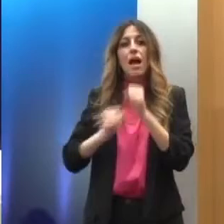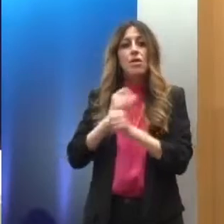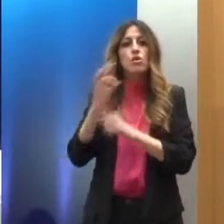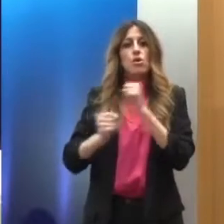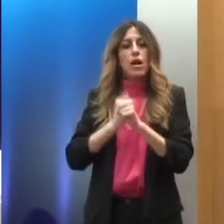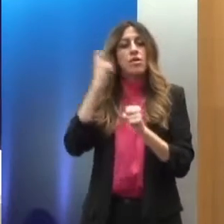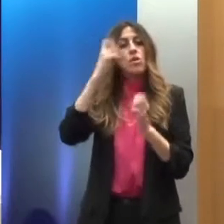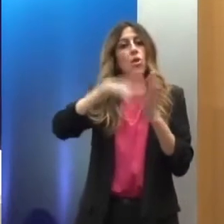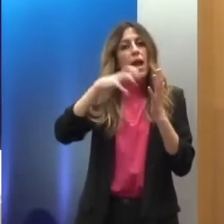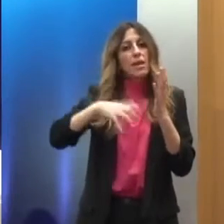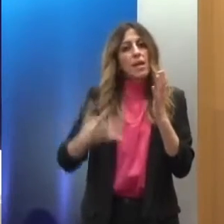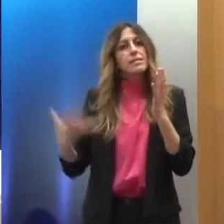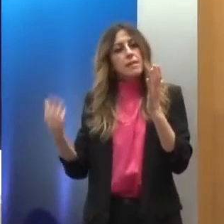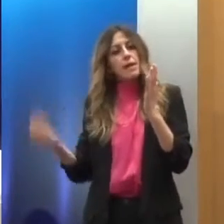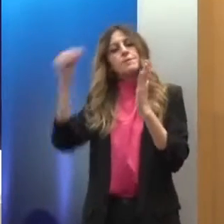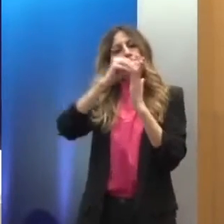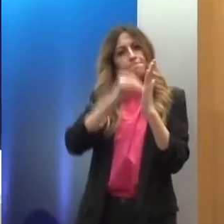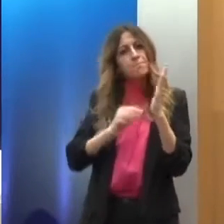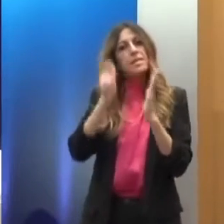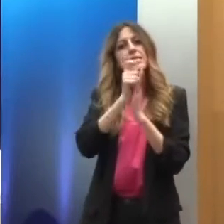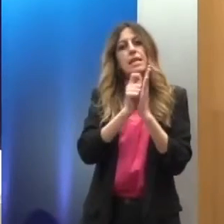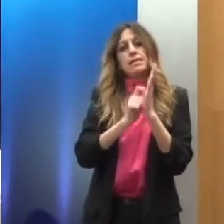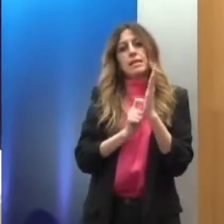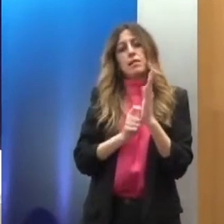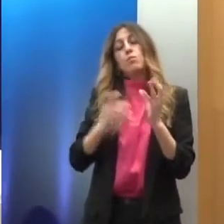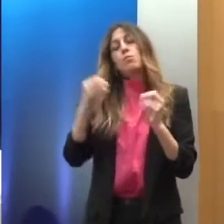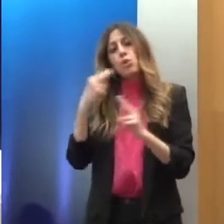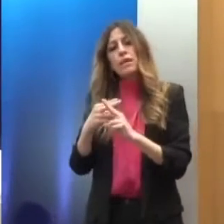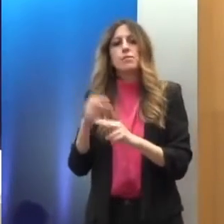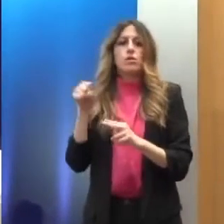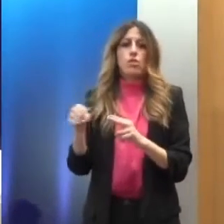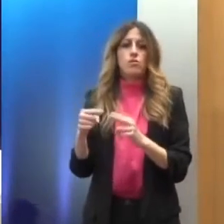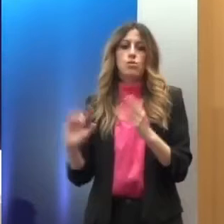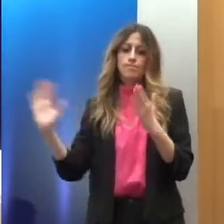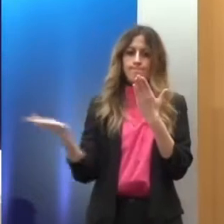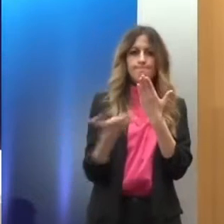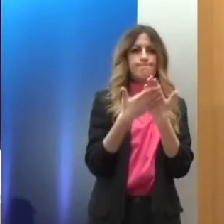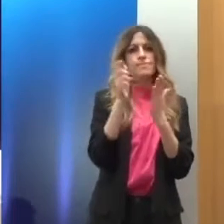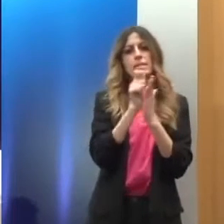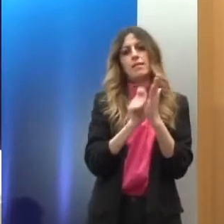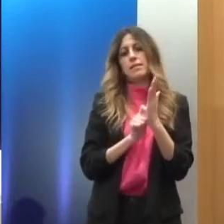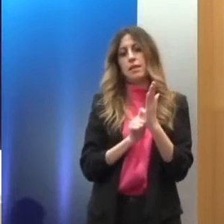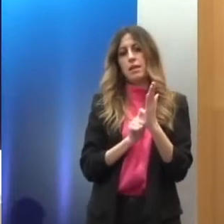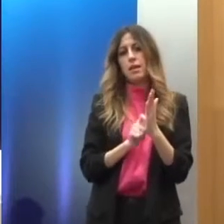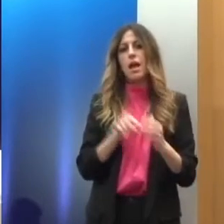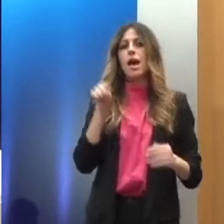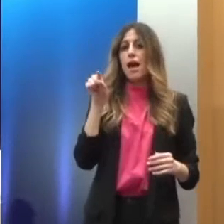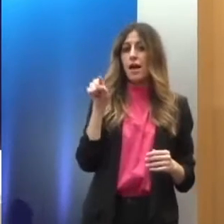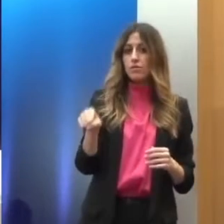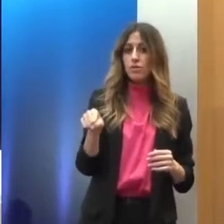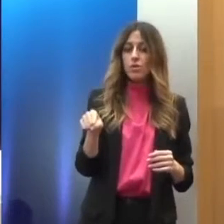θα έχει και αναφορά σε στατιστικά στοιχεία για όλα αυτά τα θέματα είναι πολύ σημαντικό και θα πρέπει να αποτελέσει μια πολύ,